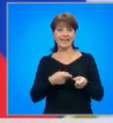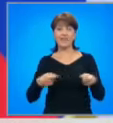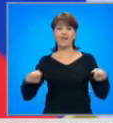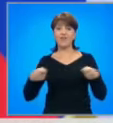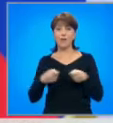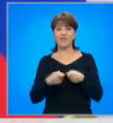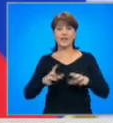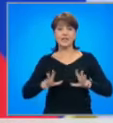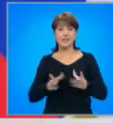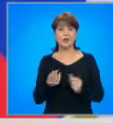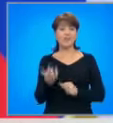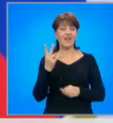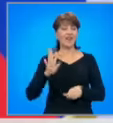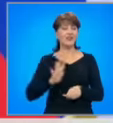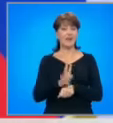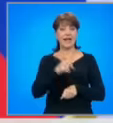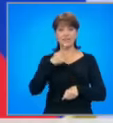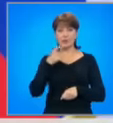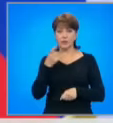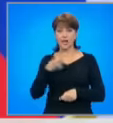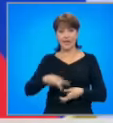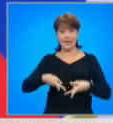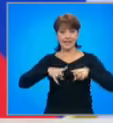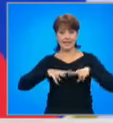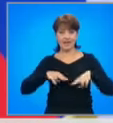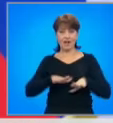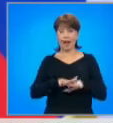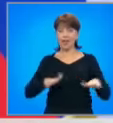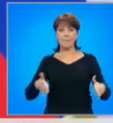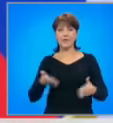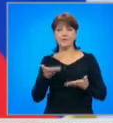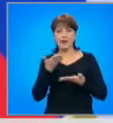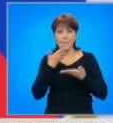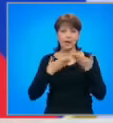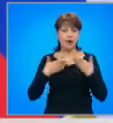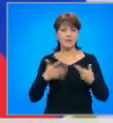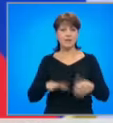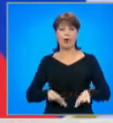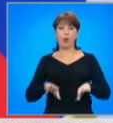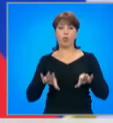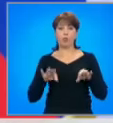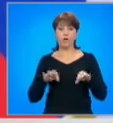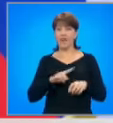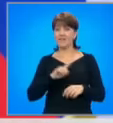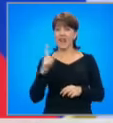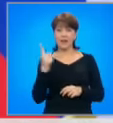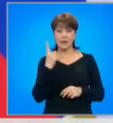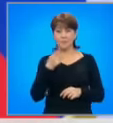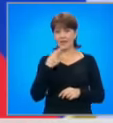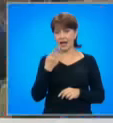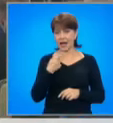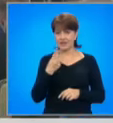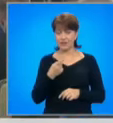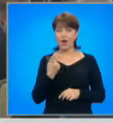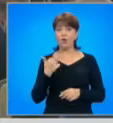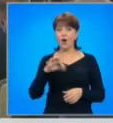през 2014 година, и да се върне на масата на преговорите. Ние сме готови за това. Неведнъж е казвано това.